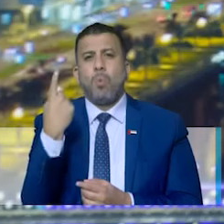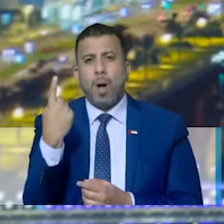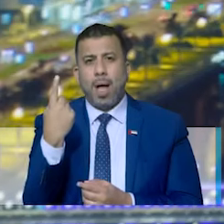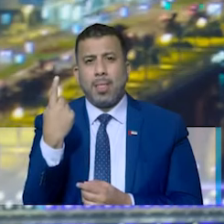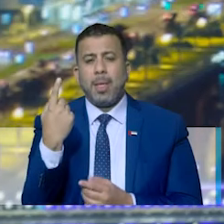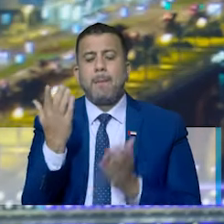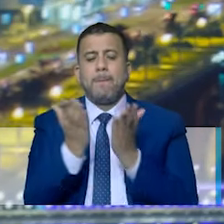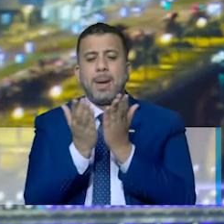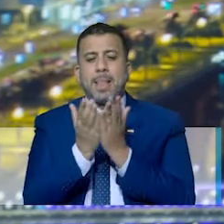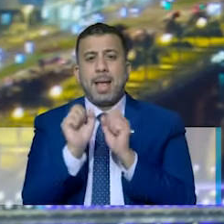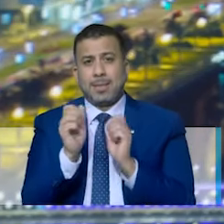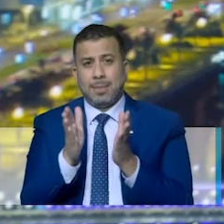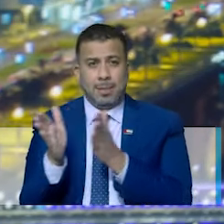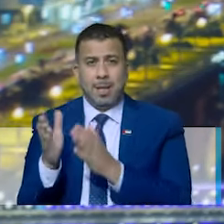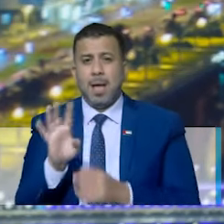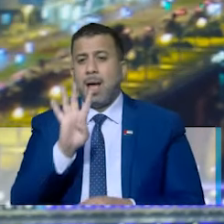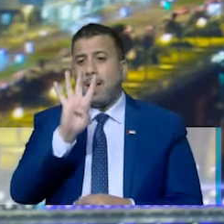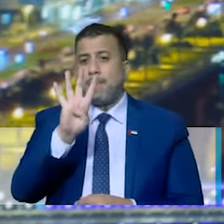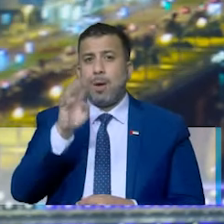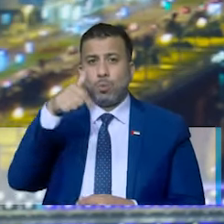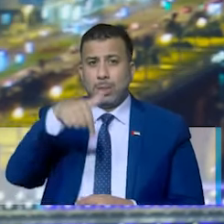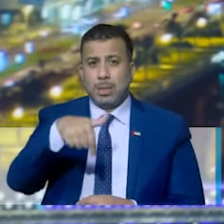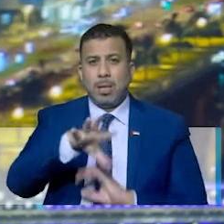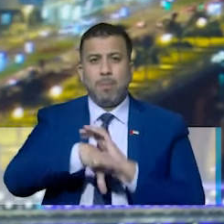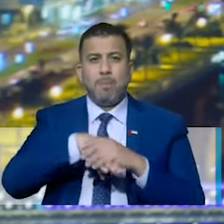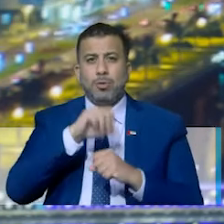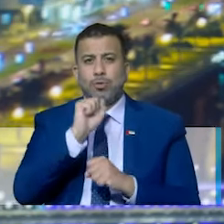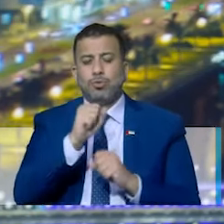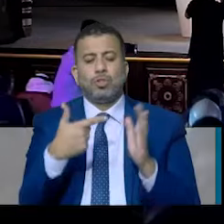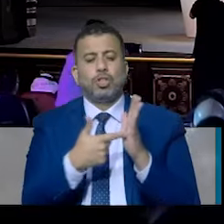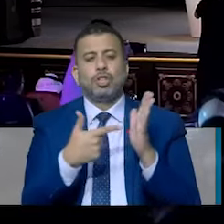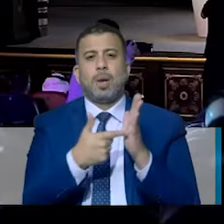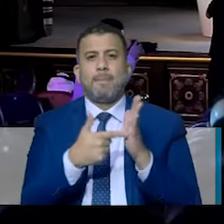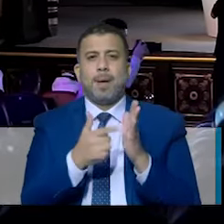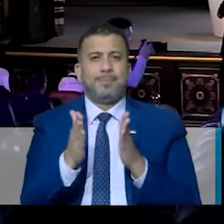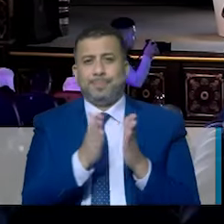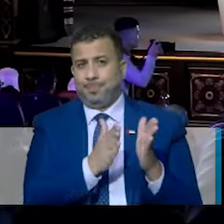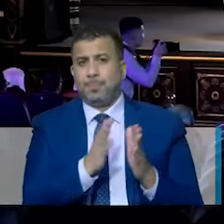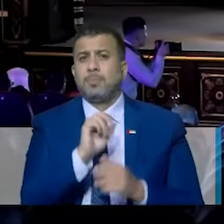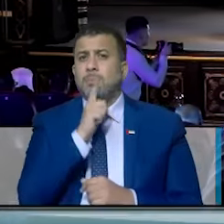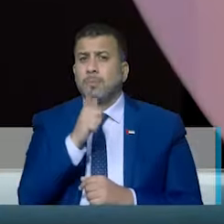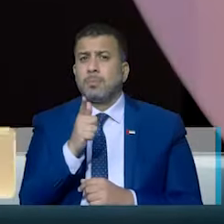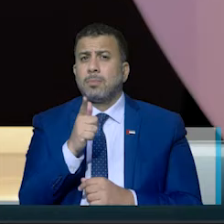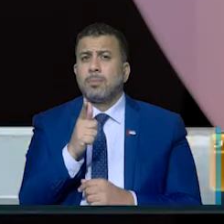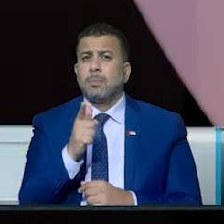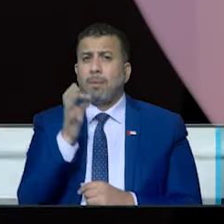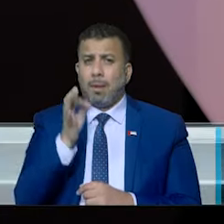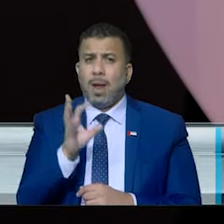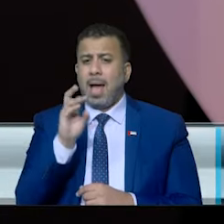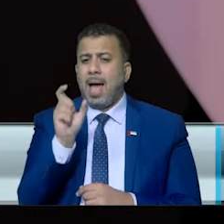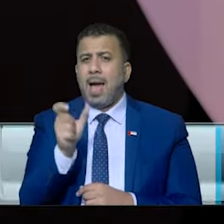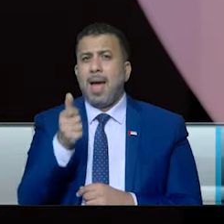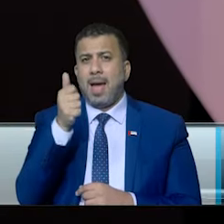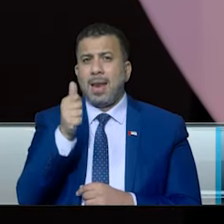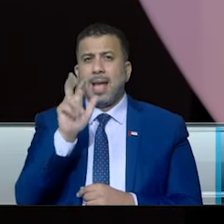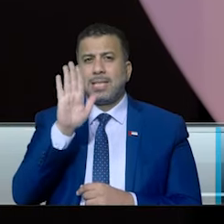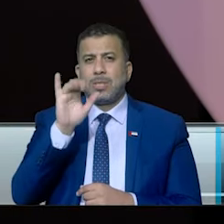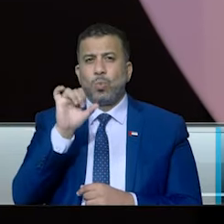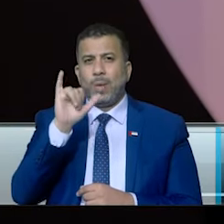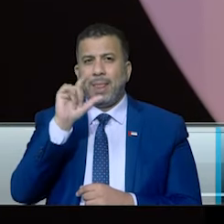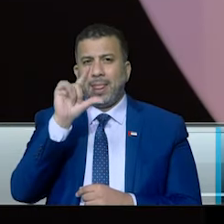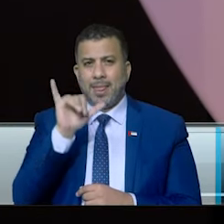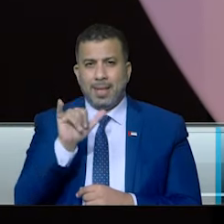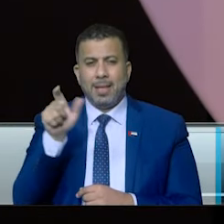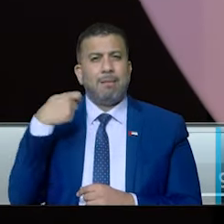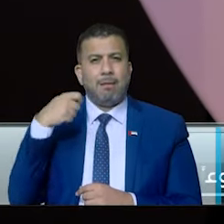فئه المدارس و64 مشروعا في فئه الجامعات واكدت سعاده هناء سيف السويدي رئيس